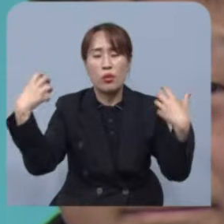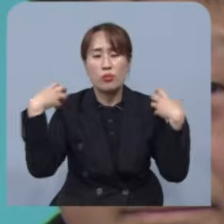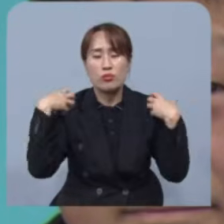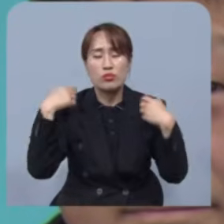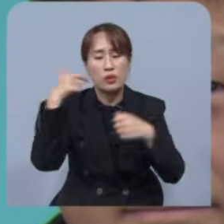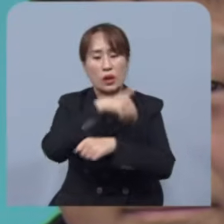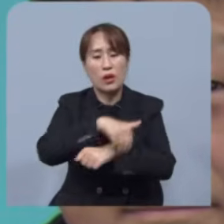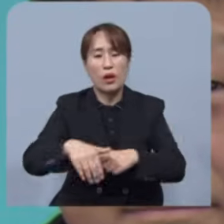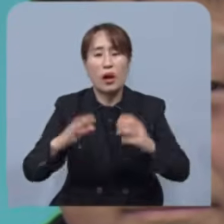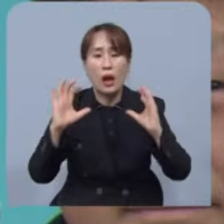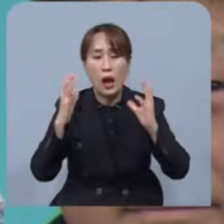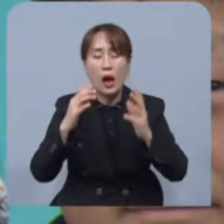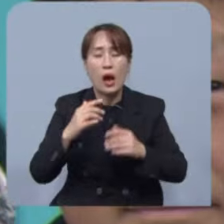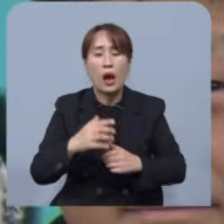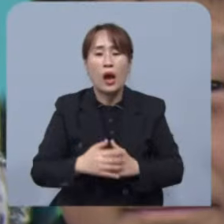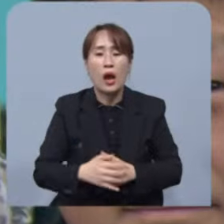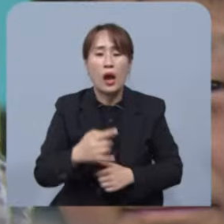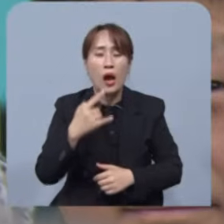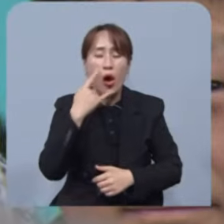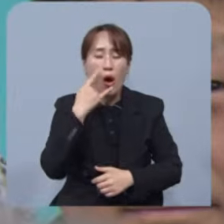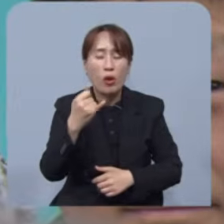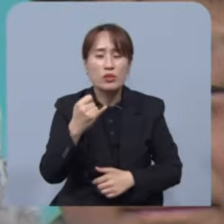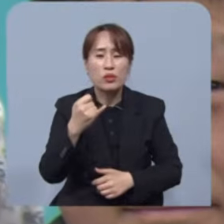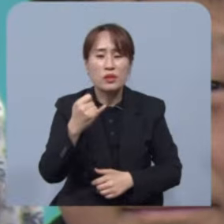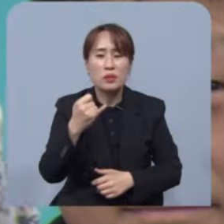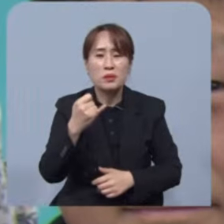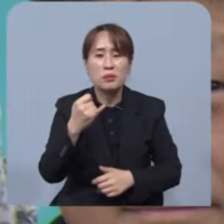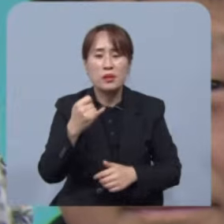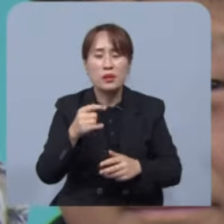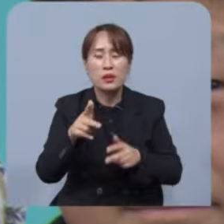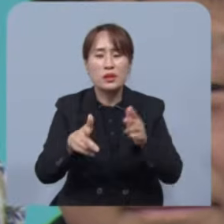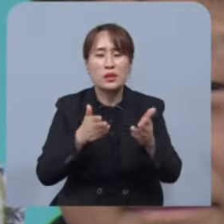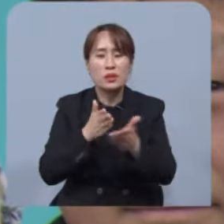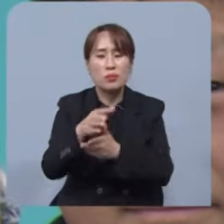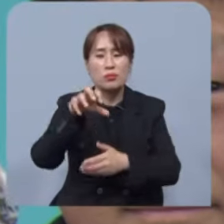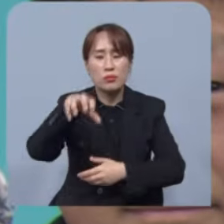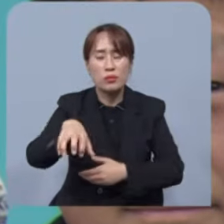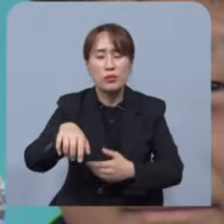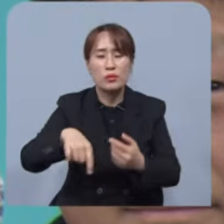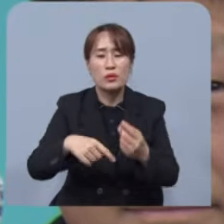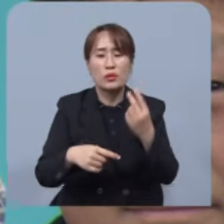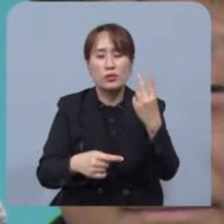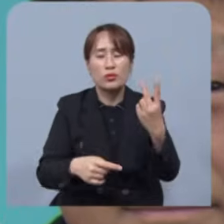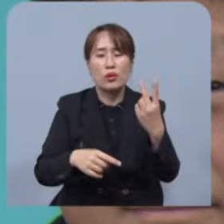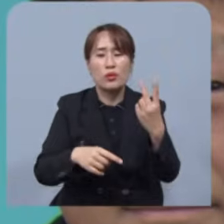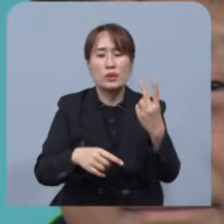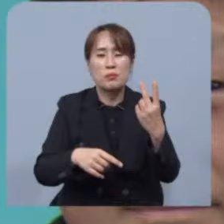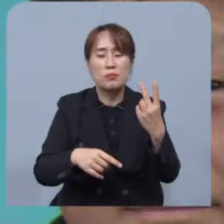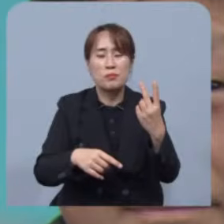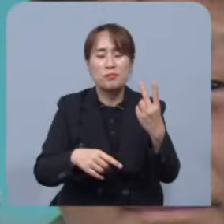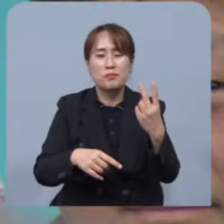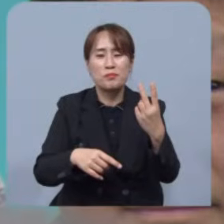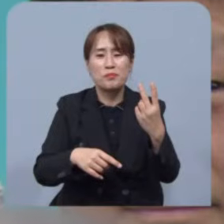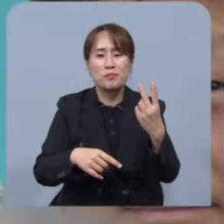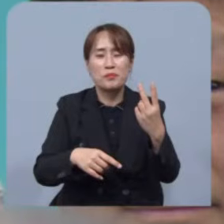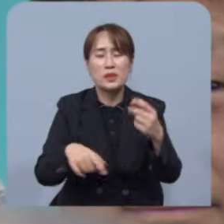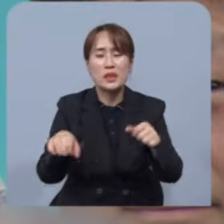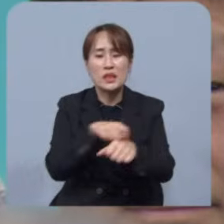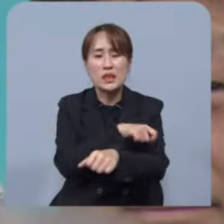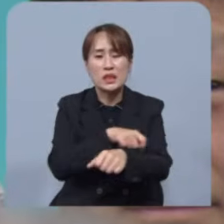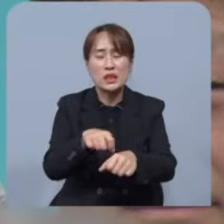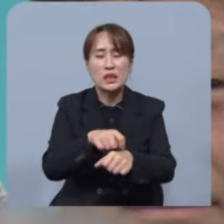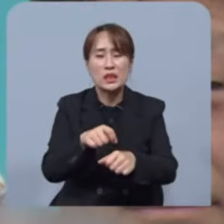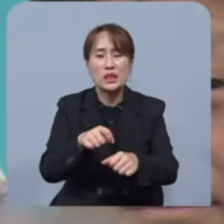대책과 아기와 산모의 위생을 중심으로 돌보는 산후 전문기관의 두 축으로 구성되어 있습니다.